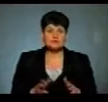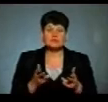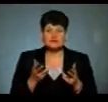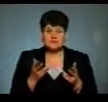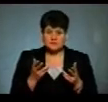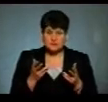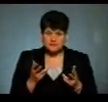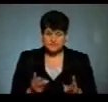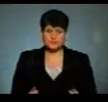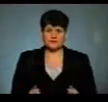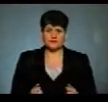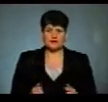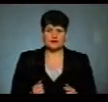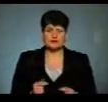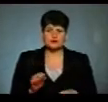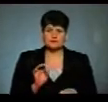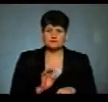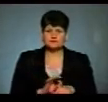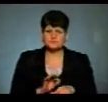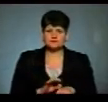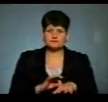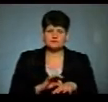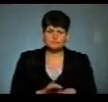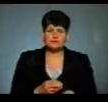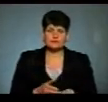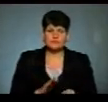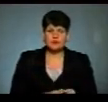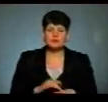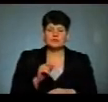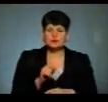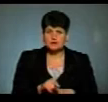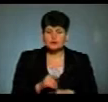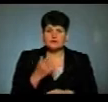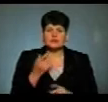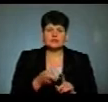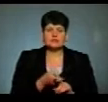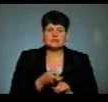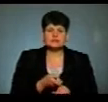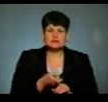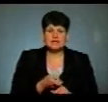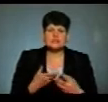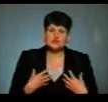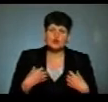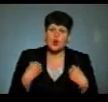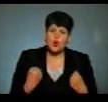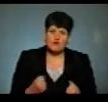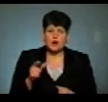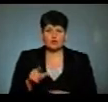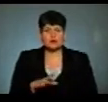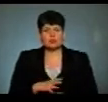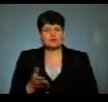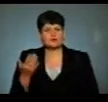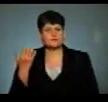що протікання цього захворювання, воно залежить від того, наскільки здоровою людина себе почувала